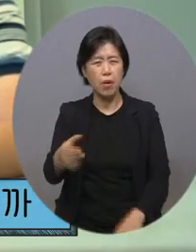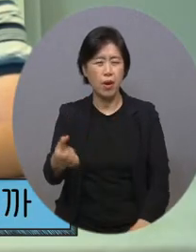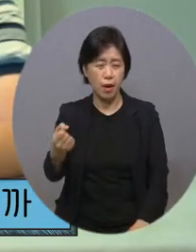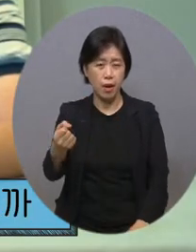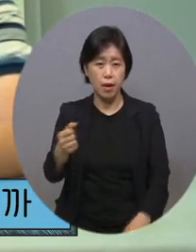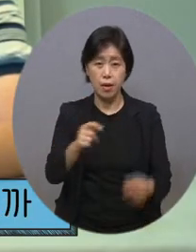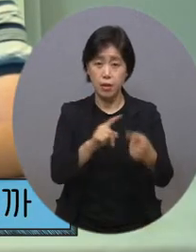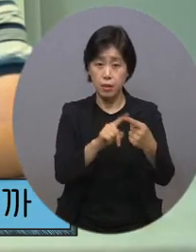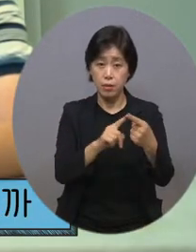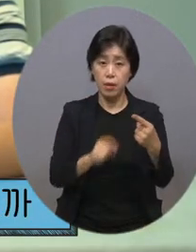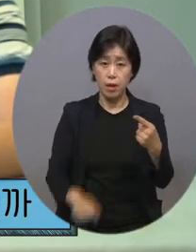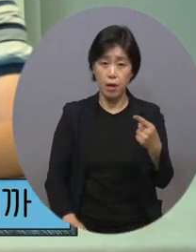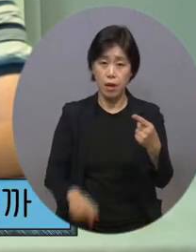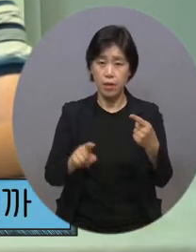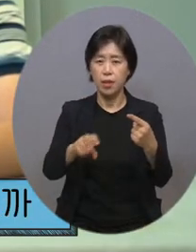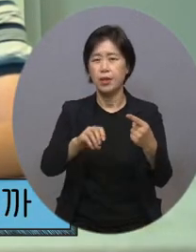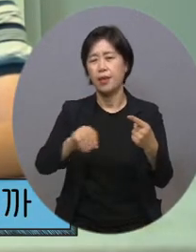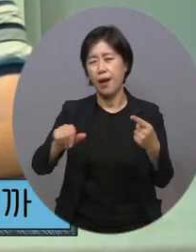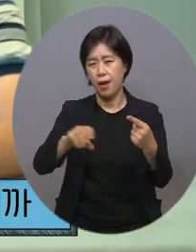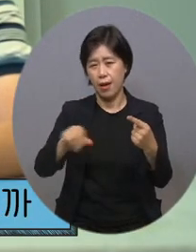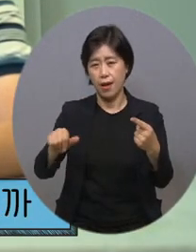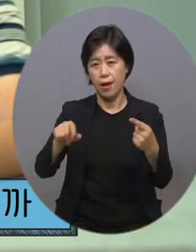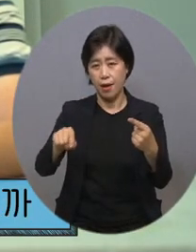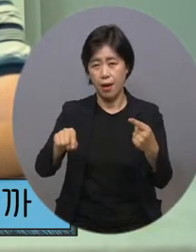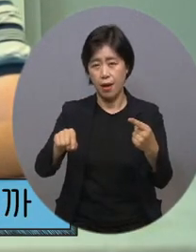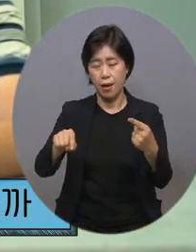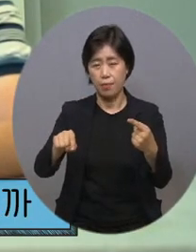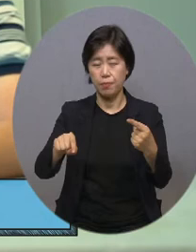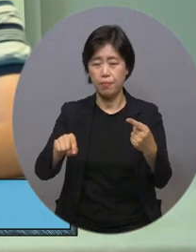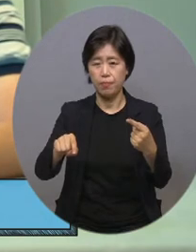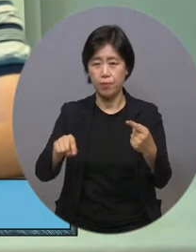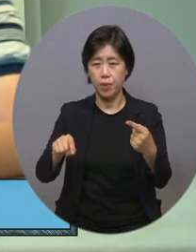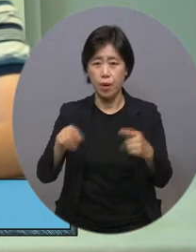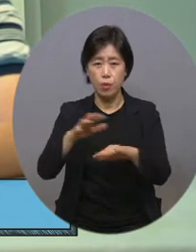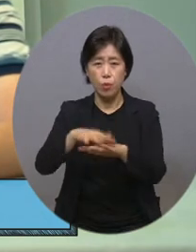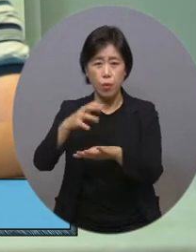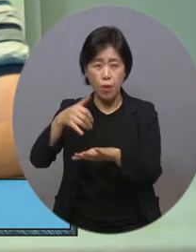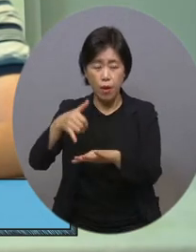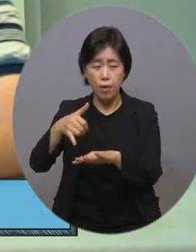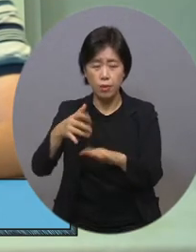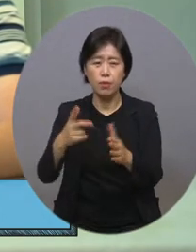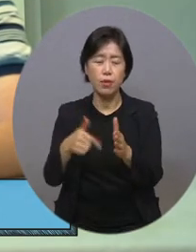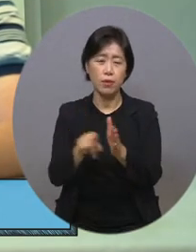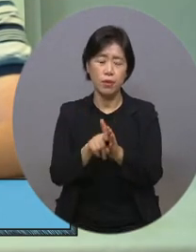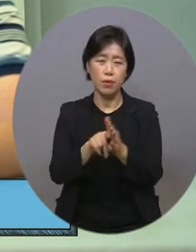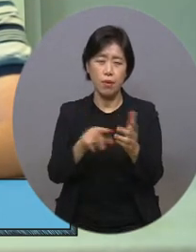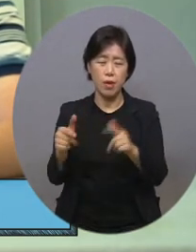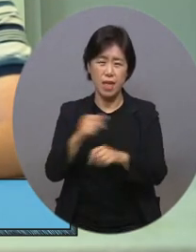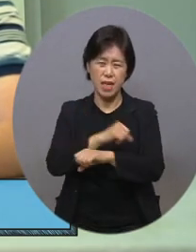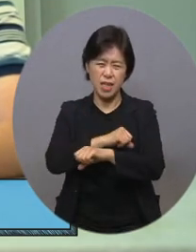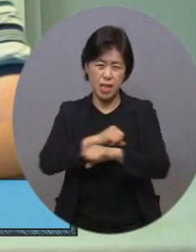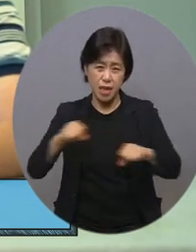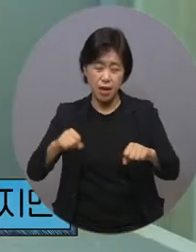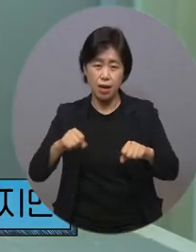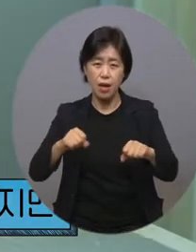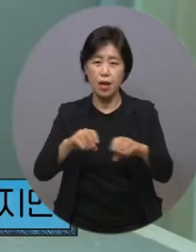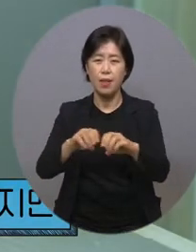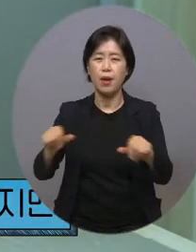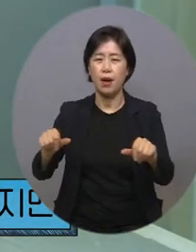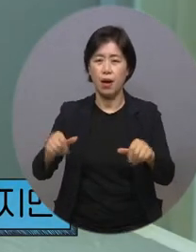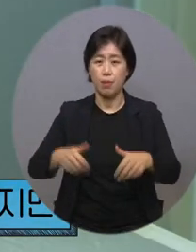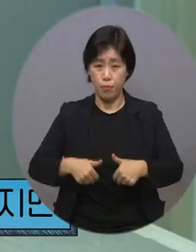번째는 부지가 아무래도 관광 농원으로 해야 되다 보니까 대규모 부지가 필요하고 그 부지 확보에 있어서는